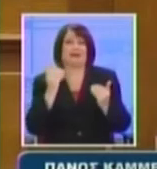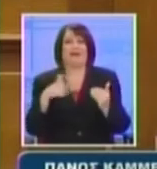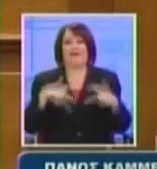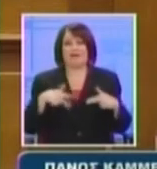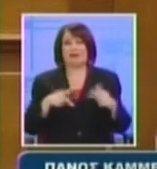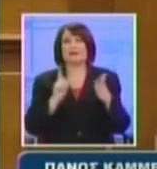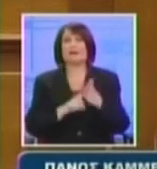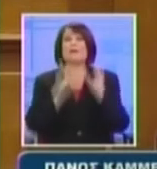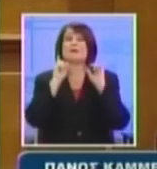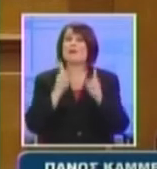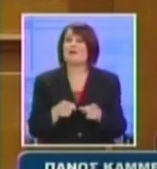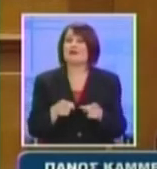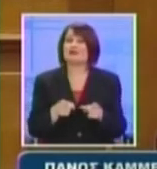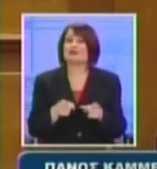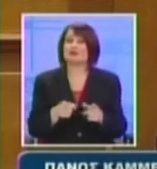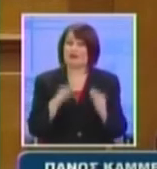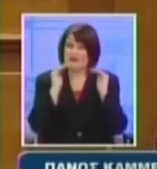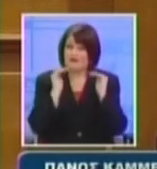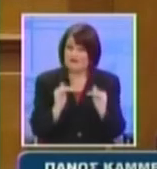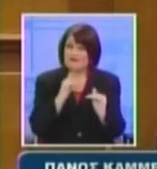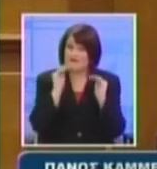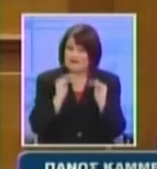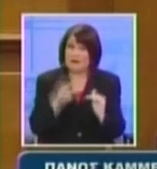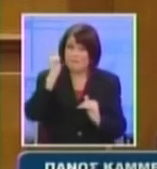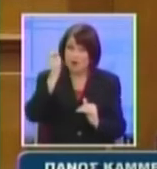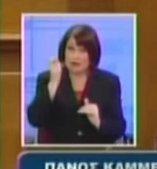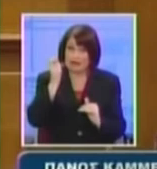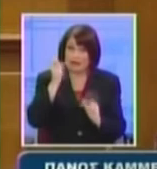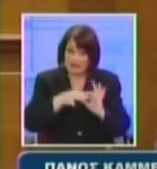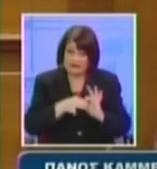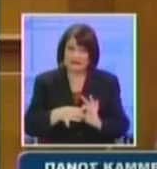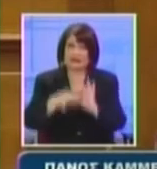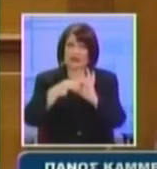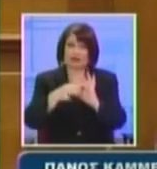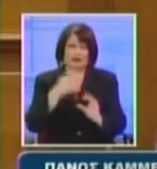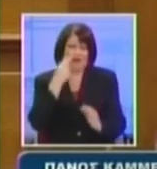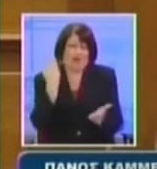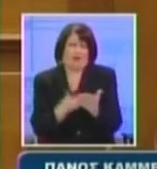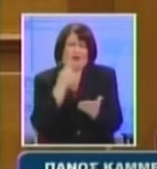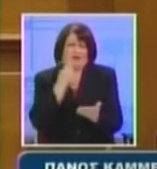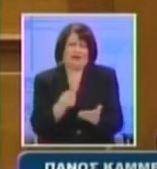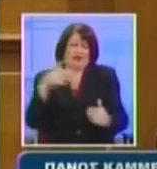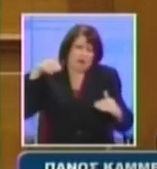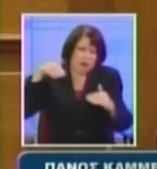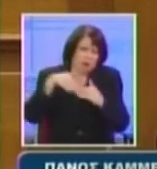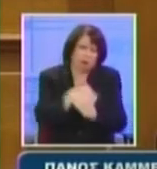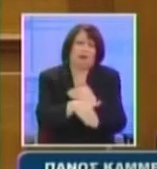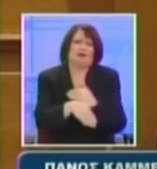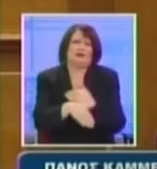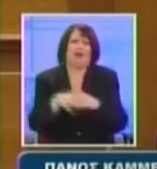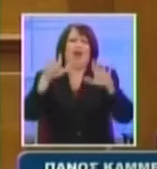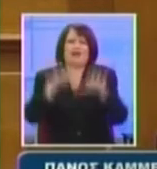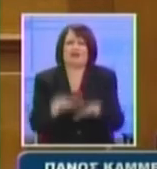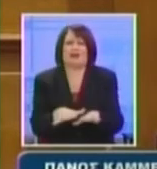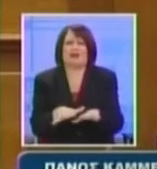πρέπει να αποφασίσουμε εάν θα συνεχίσουμε αυτή την πολιτική, η οποία αποδεδειγμένα πλέον οδηγεί στην ύφεση, οδηγεί στην